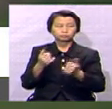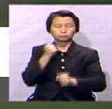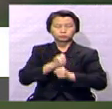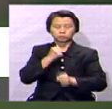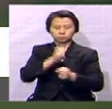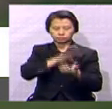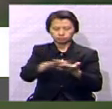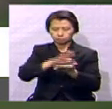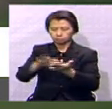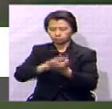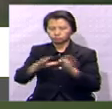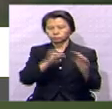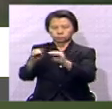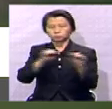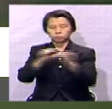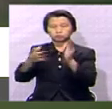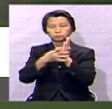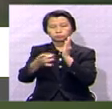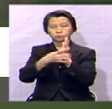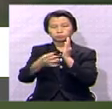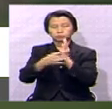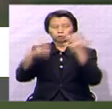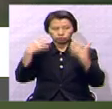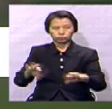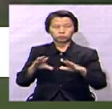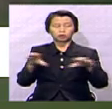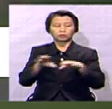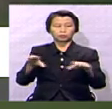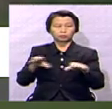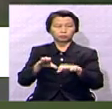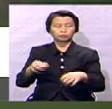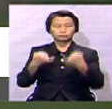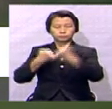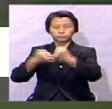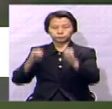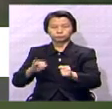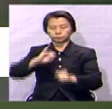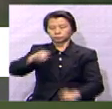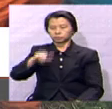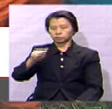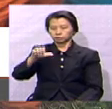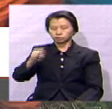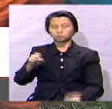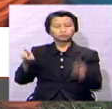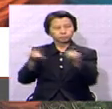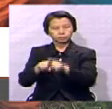Kerja-kerja pembersihan dan pemindahan minyak telah pun dijalankan. Jabatan Alam Sekitar turut